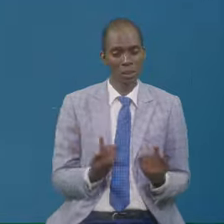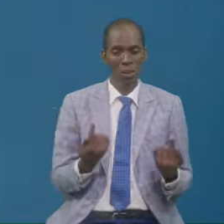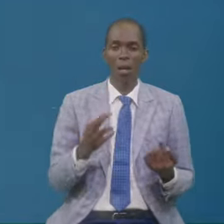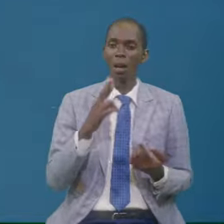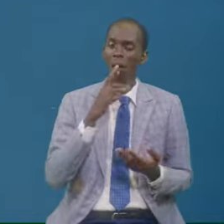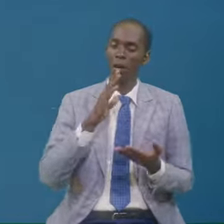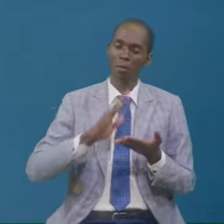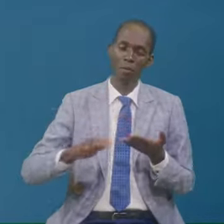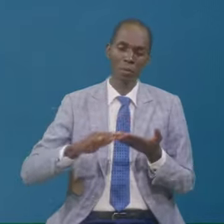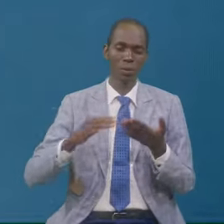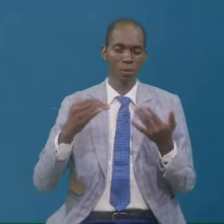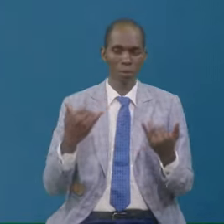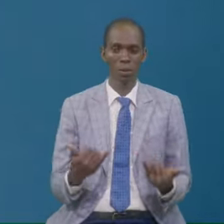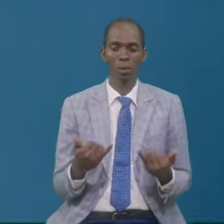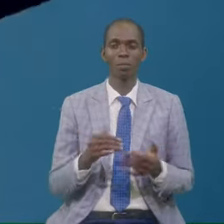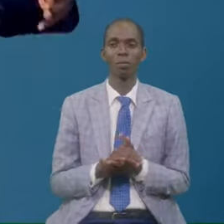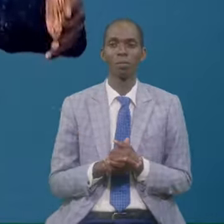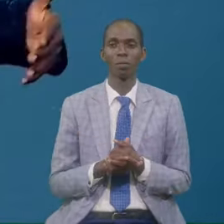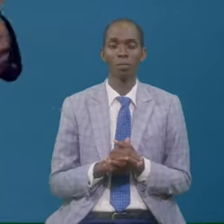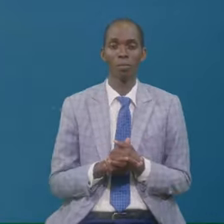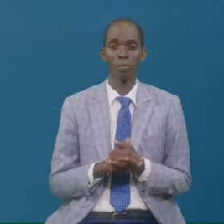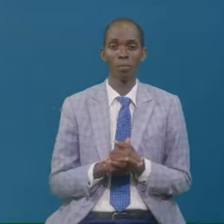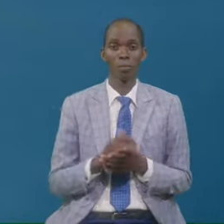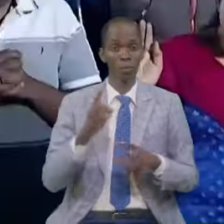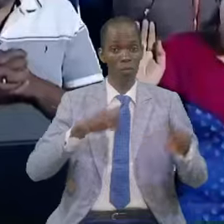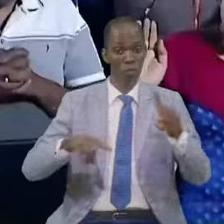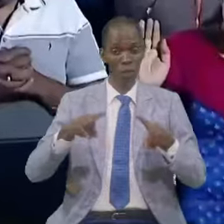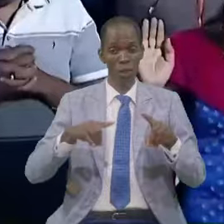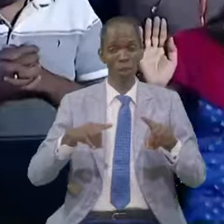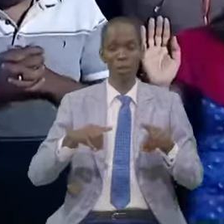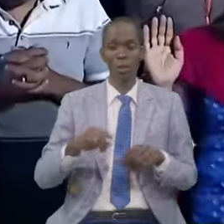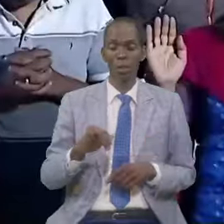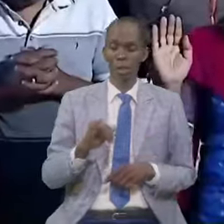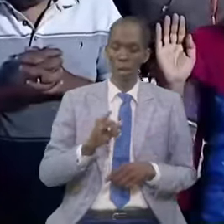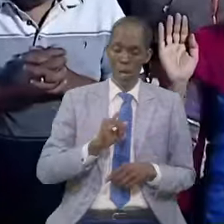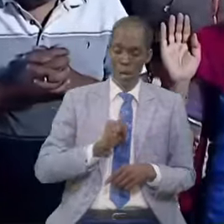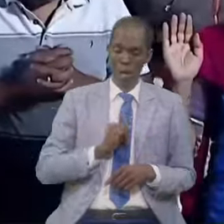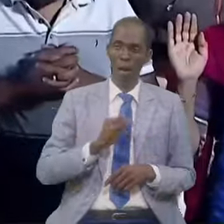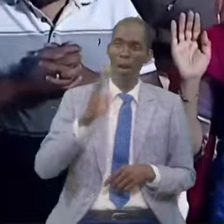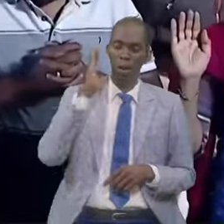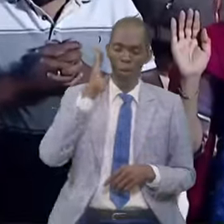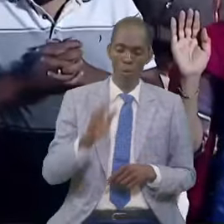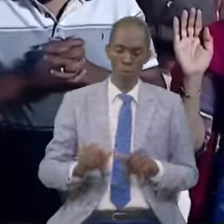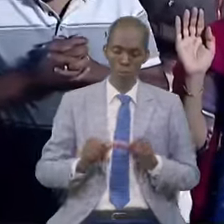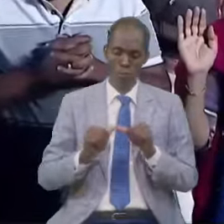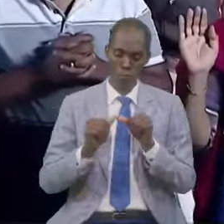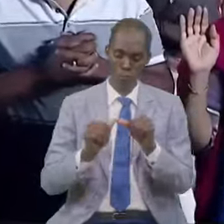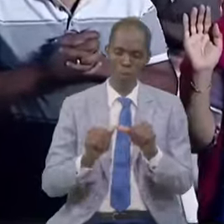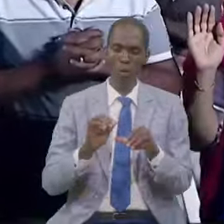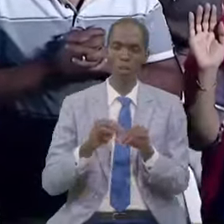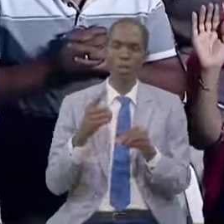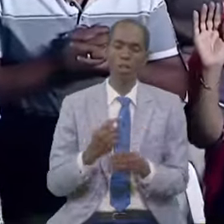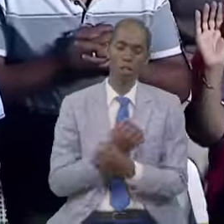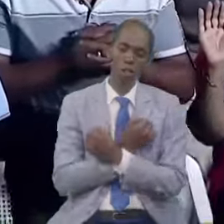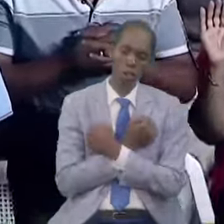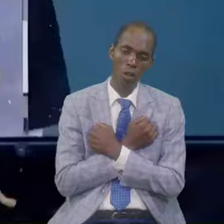ఇప్పుడు క్షమించబడ్డాయని. I will continue in the love and the grace of God. నేను